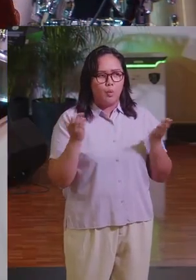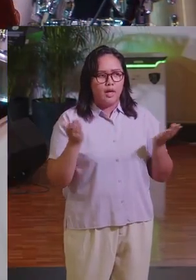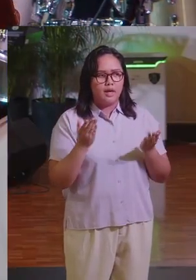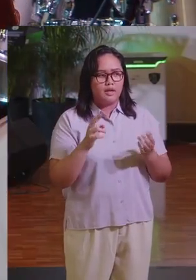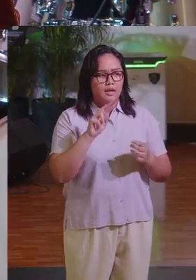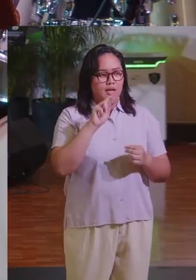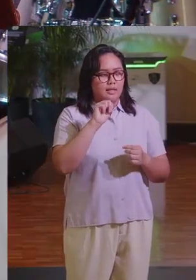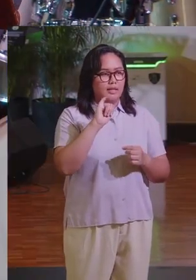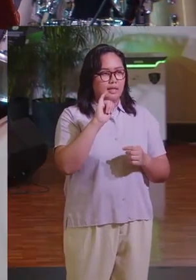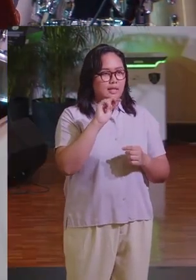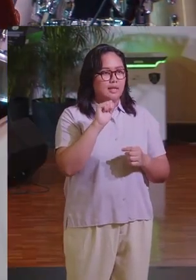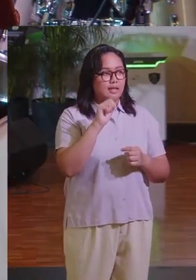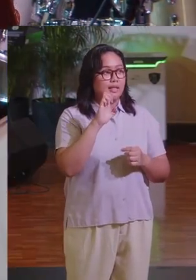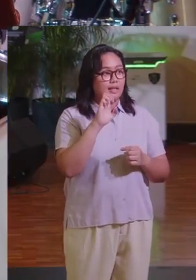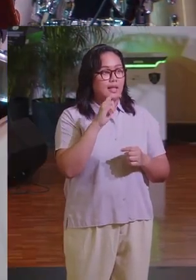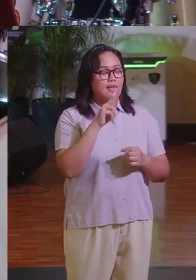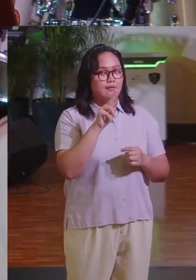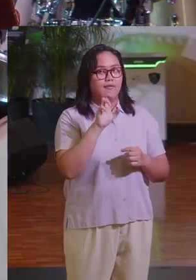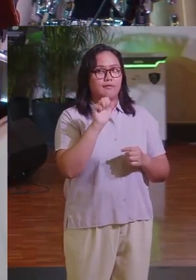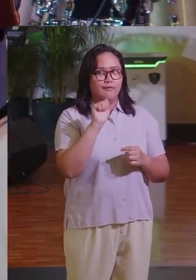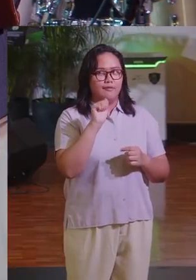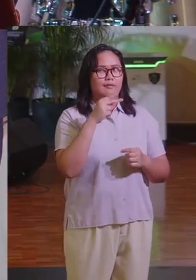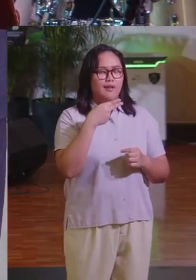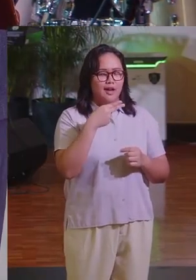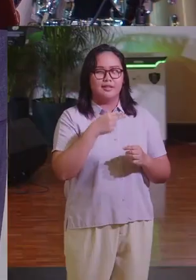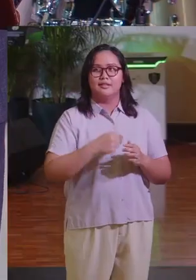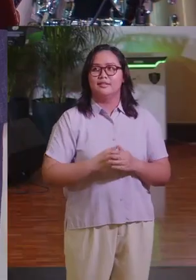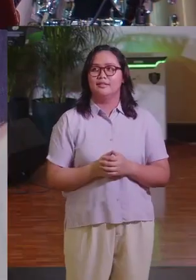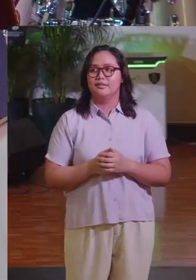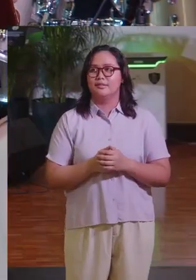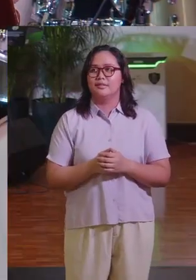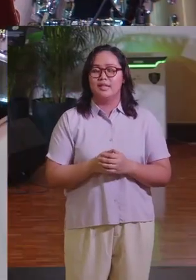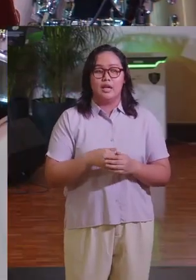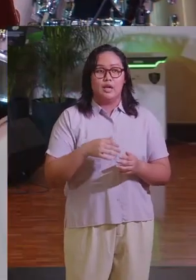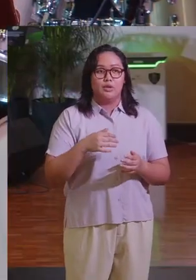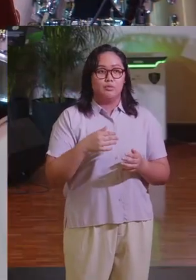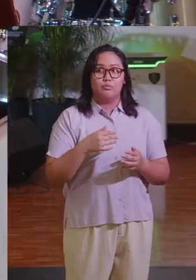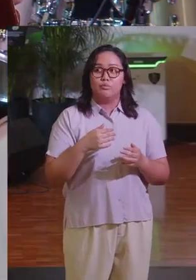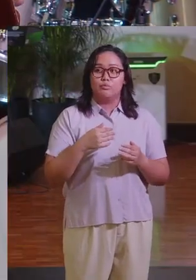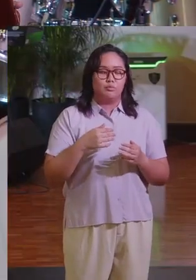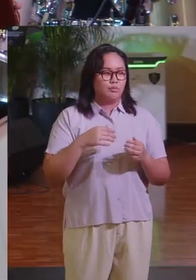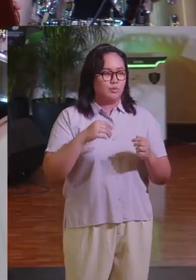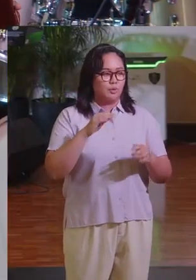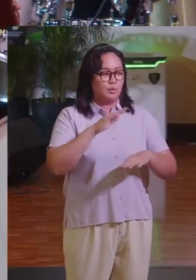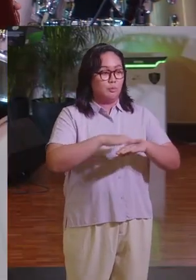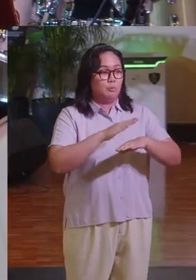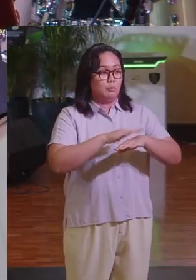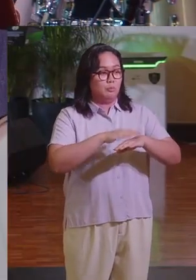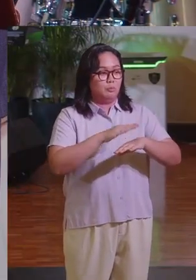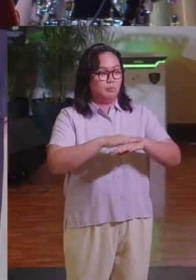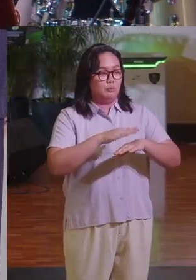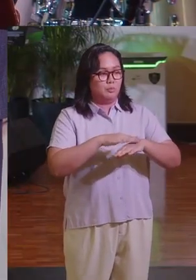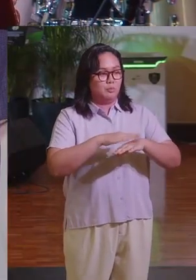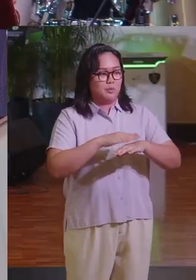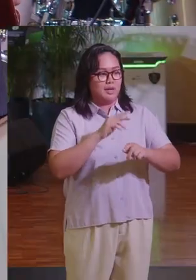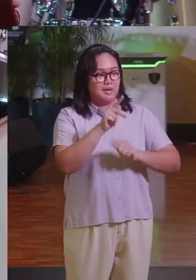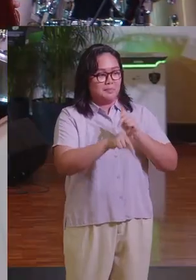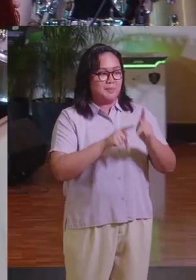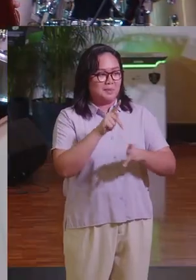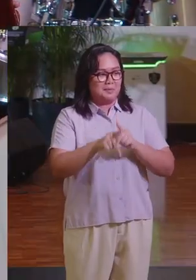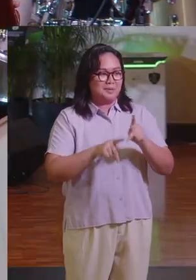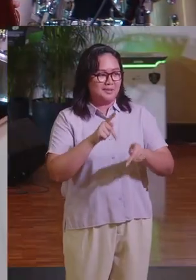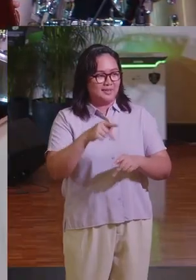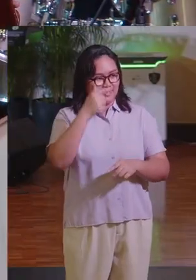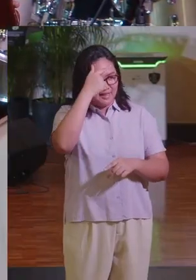Nineveh. Pumunta ng Nineveh upang mangaral laban sa Nineveh. Sapagkat ang